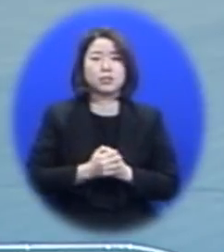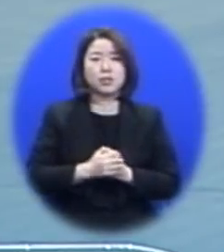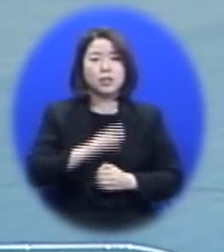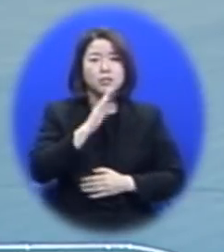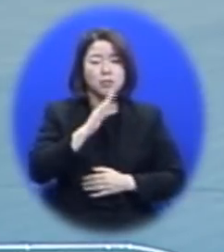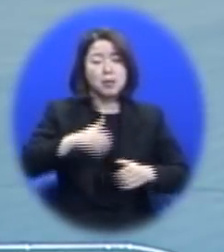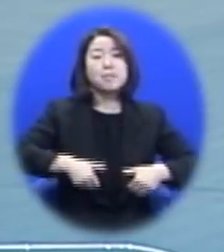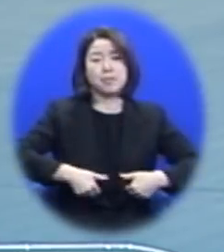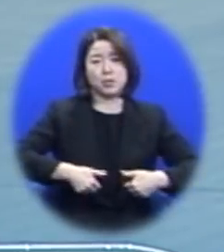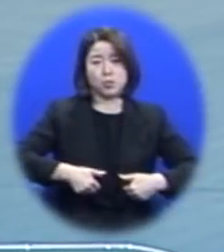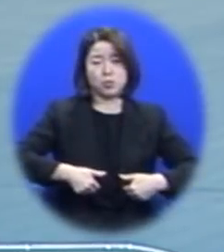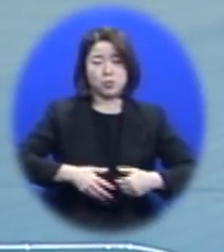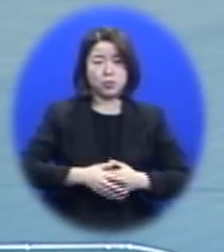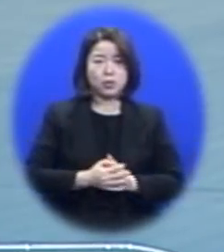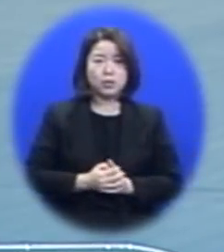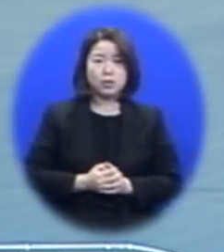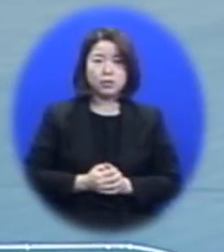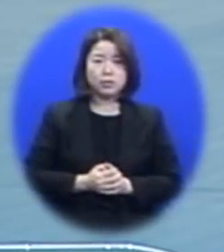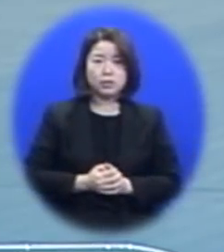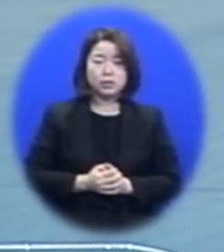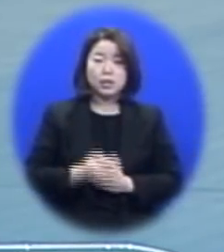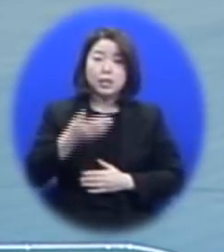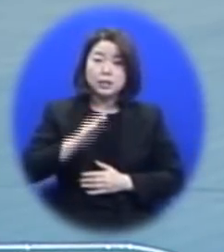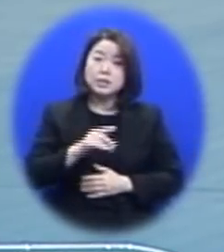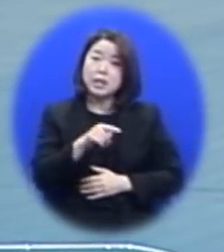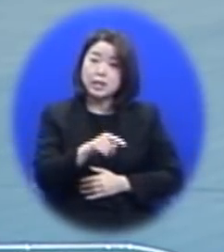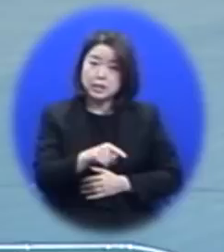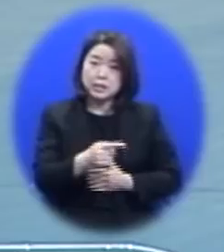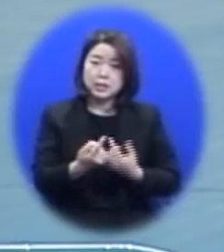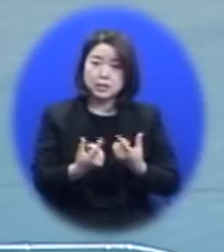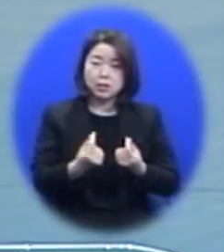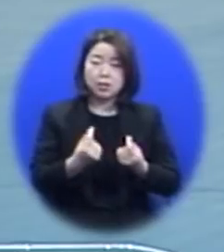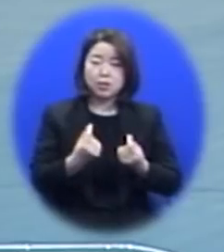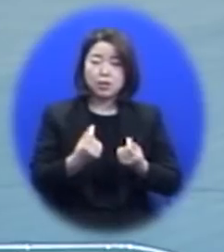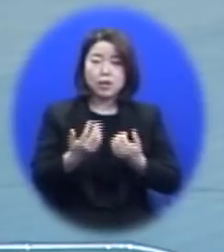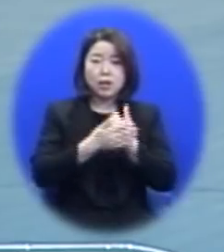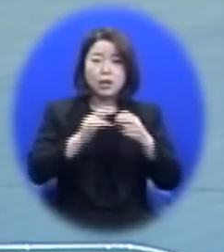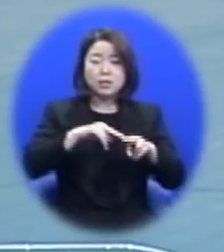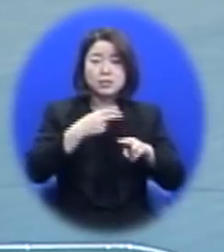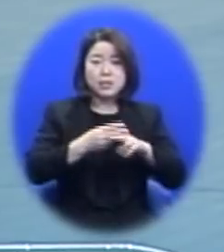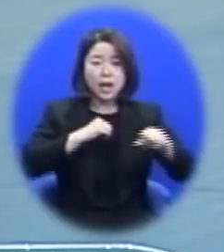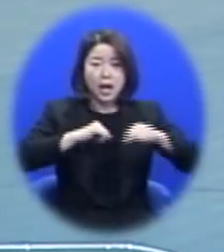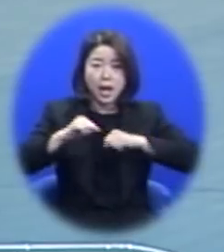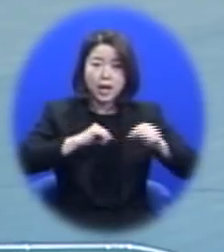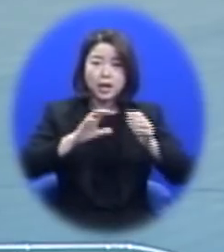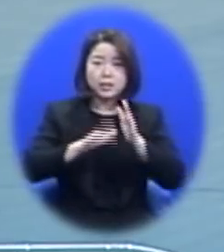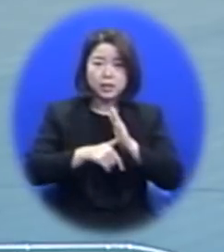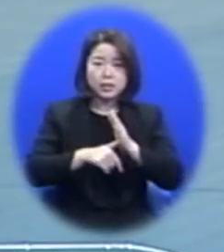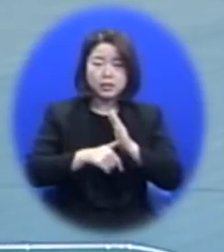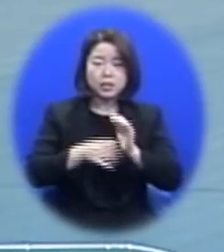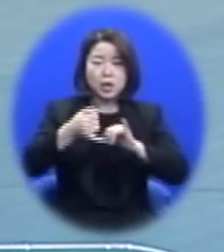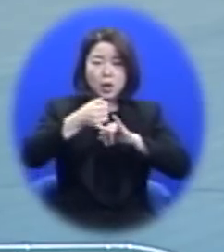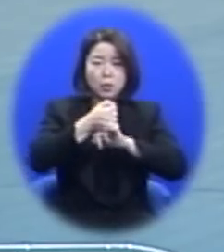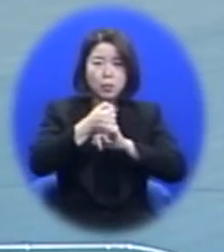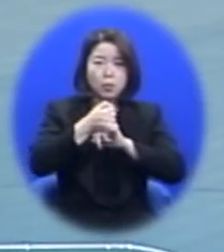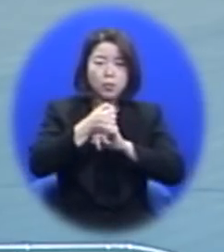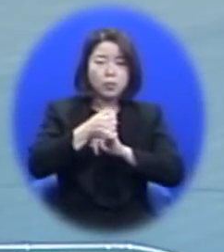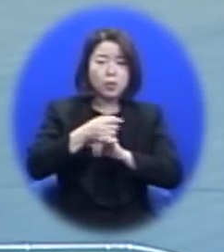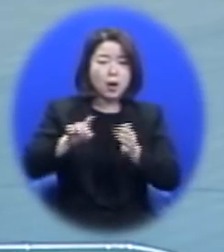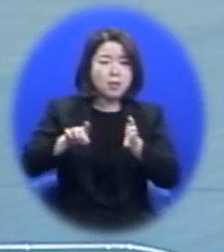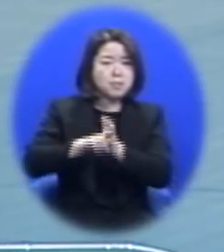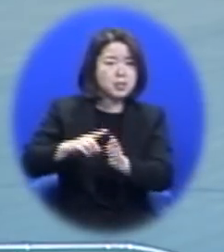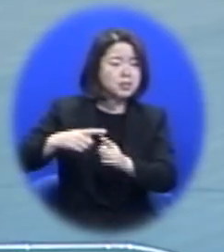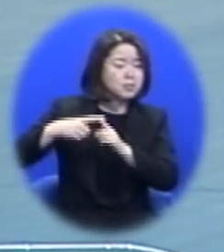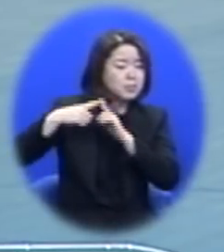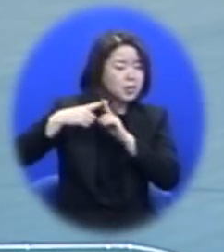정말 필요하죠. 근데 이런 은사를 행할 때는 반드시 순교의 영성도 같이 가지고